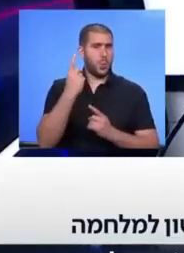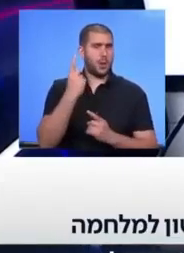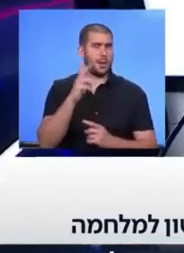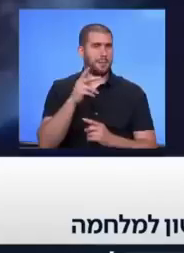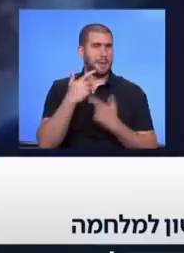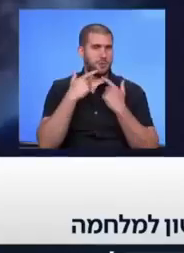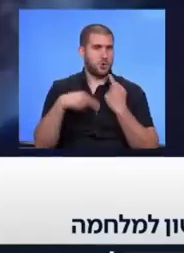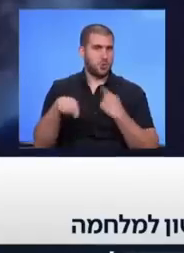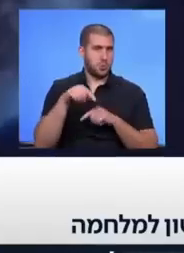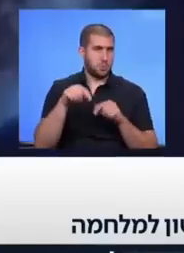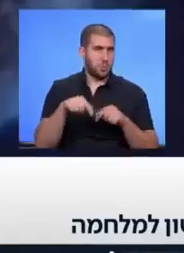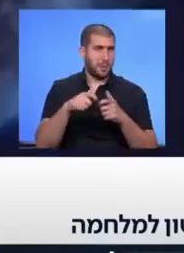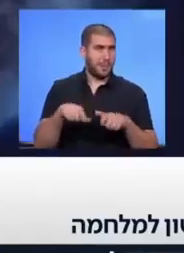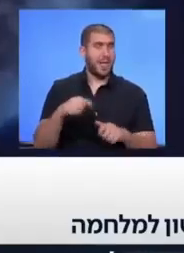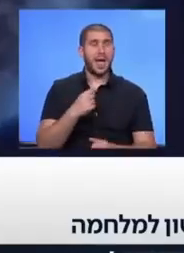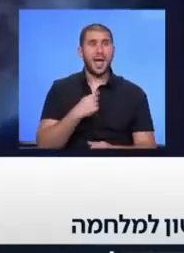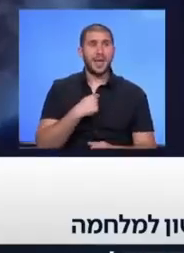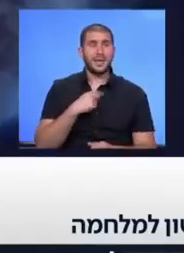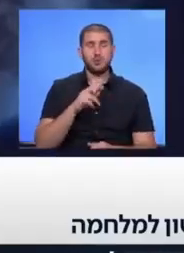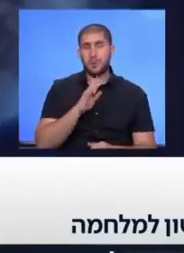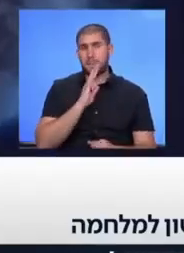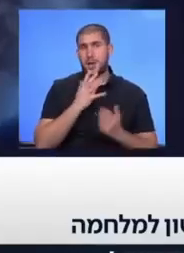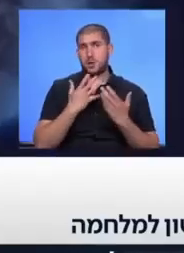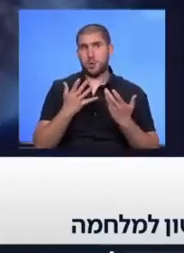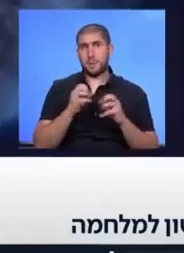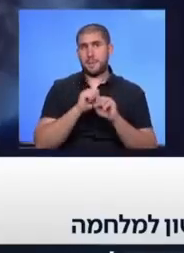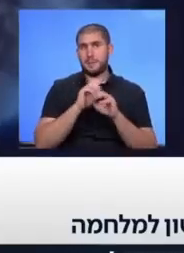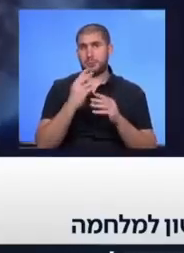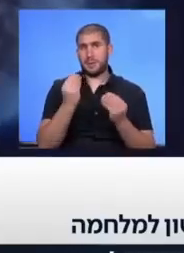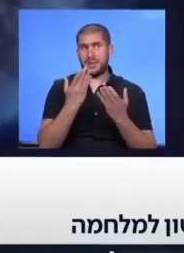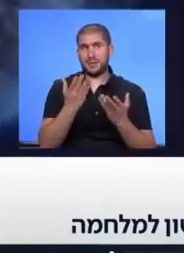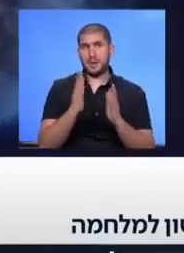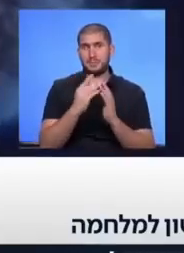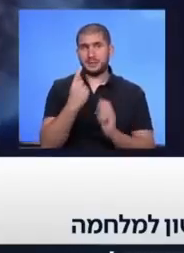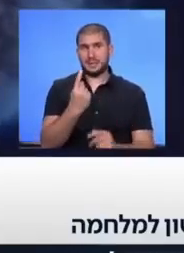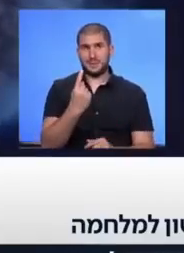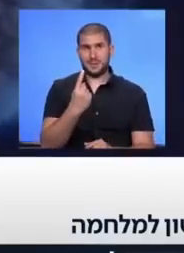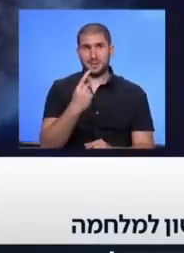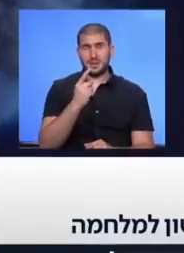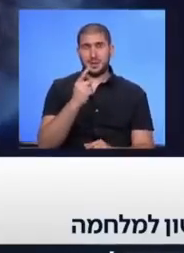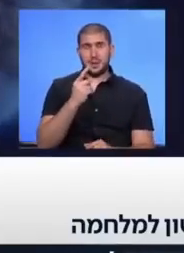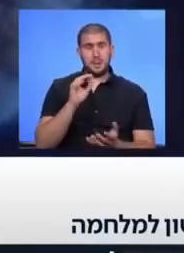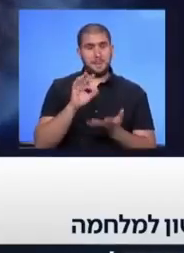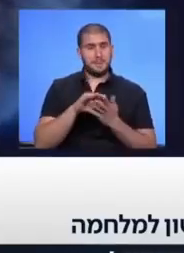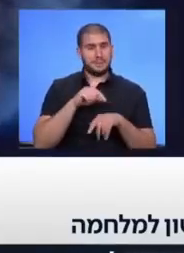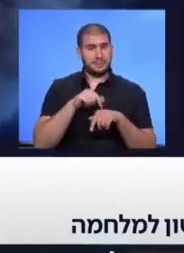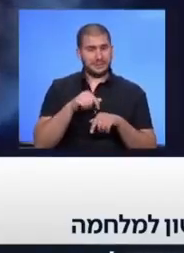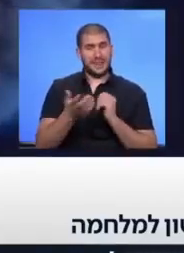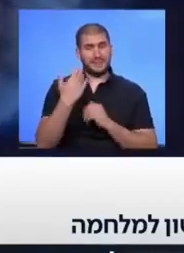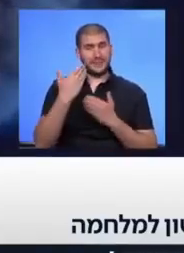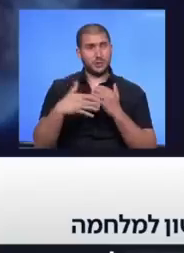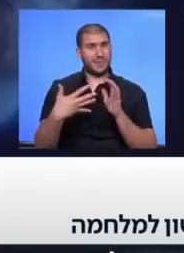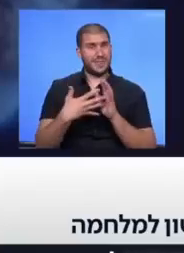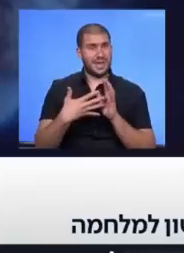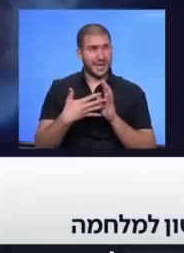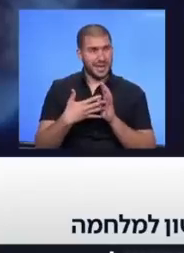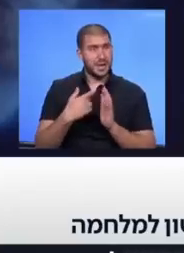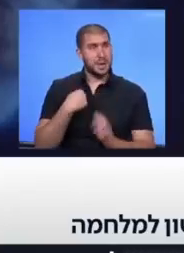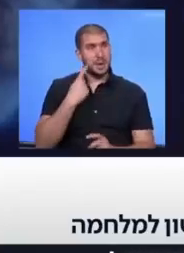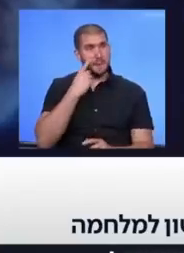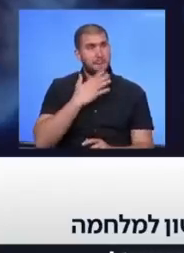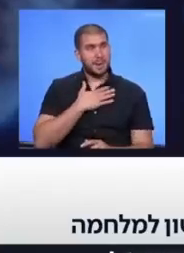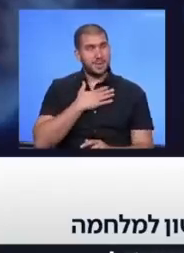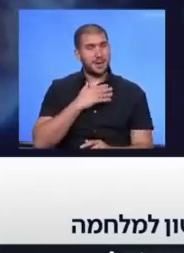מהפרשנות בפאנל. יש לי בעיה גדולה עם פרסום הדבר הזה בספר, במועד הזה, לפני תום התחקירים, בעיניי